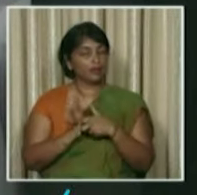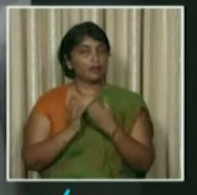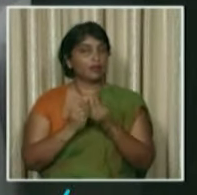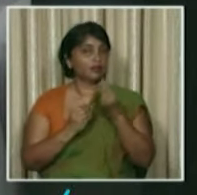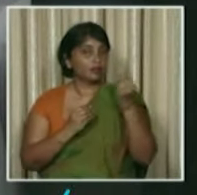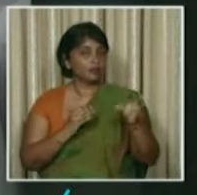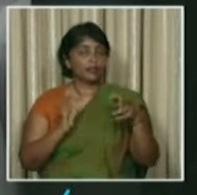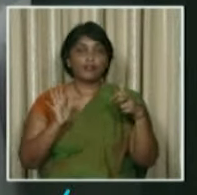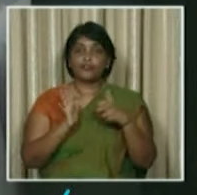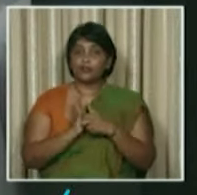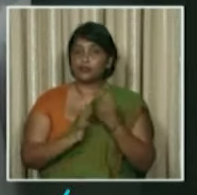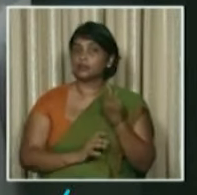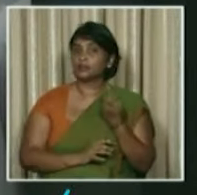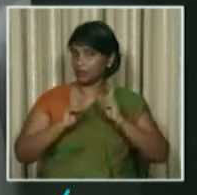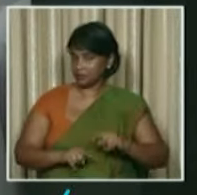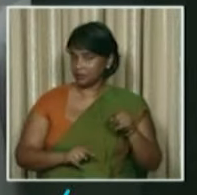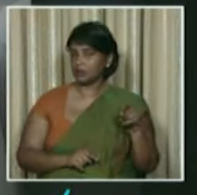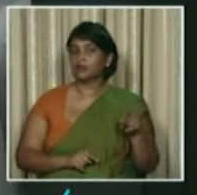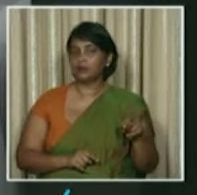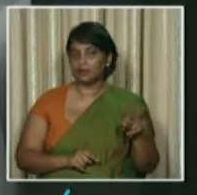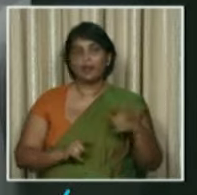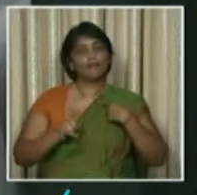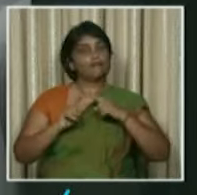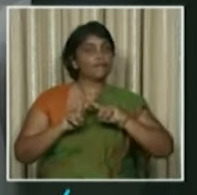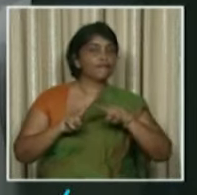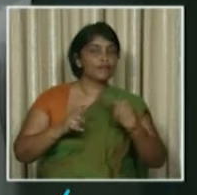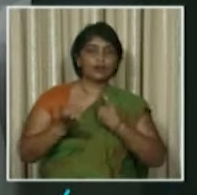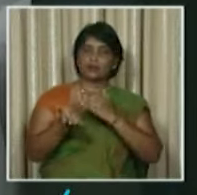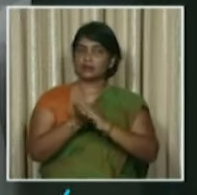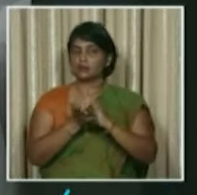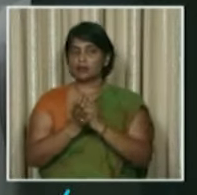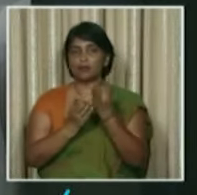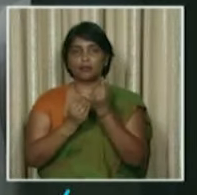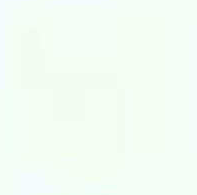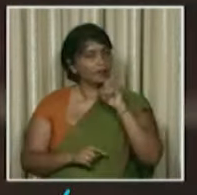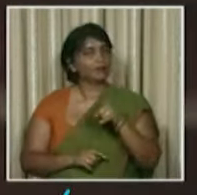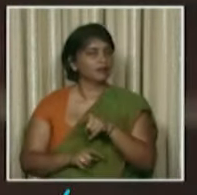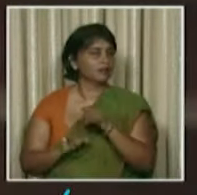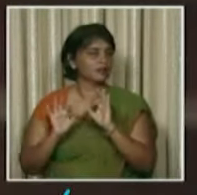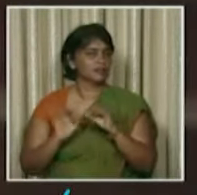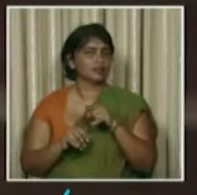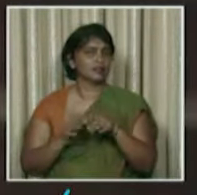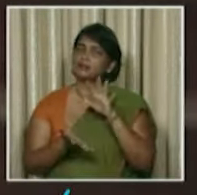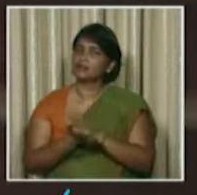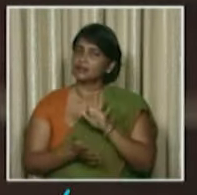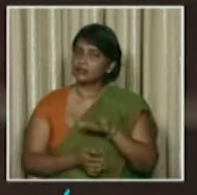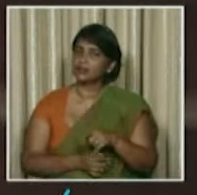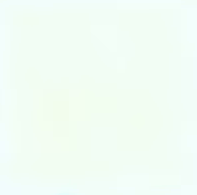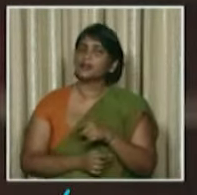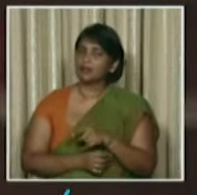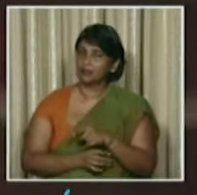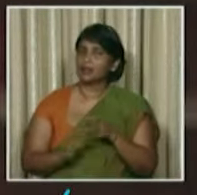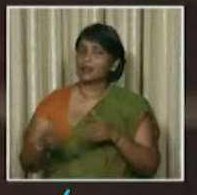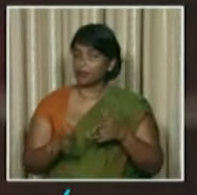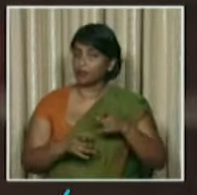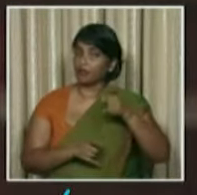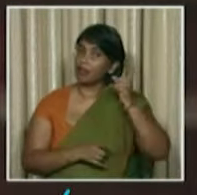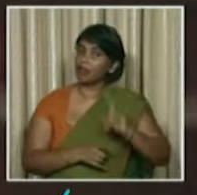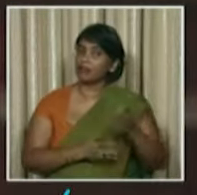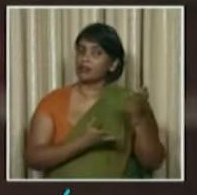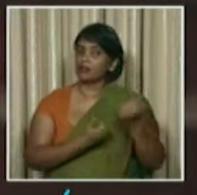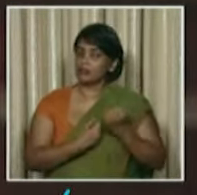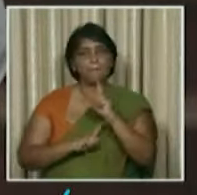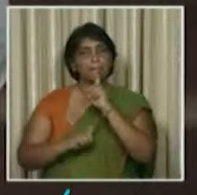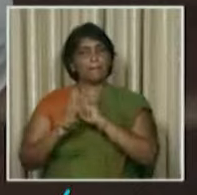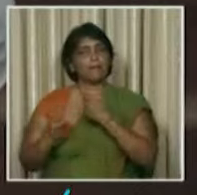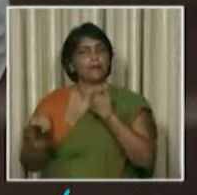දීමේදී වීසා ගාස්තු වලට අමතරව වෙනත් සේවා ගාස්තු අය කිරීමක් සිදුවන්නේ? තීන්දුවක් ගන්නකොට ඒක කැබිනට්ුවෙන් අරගෙන